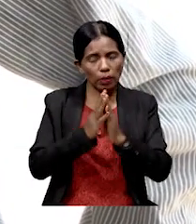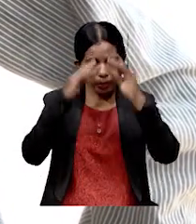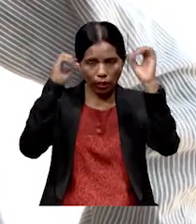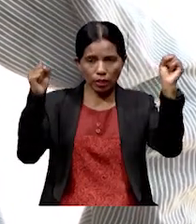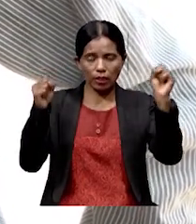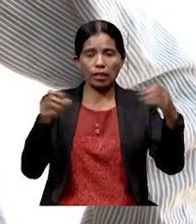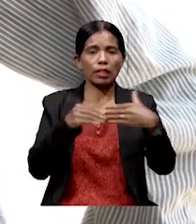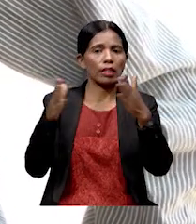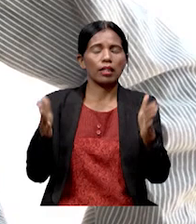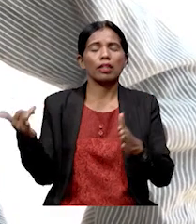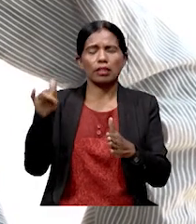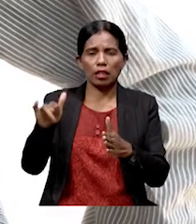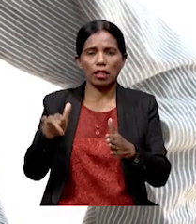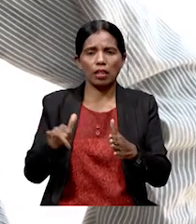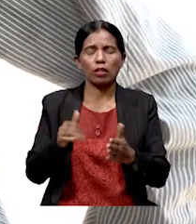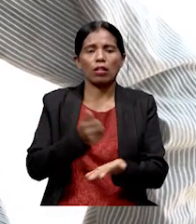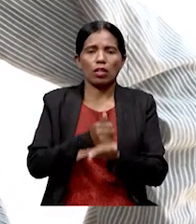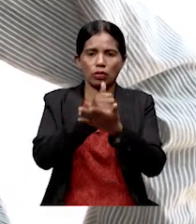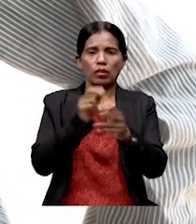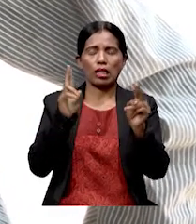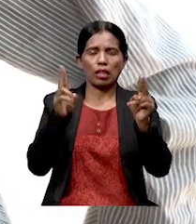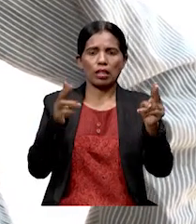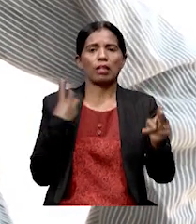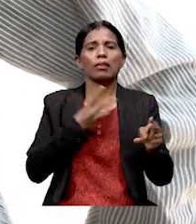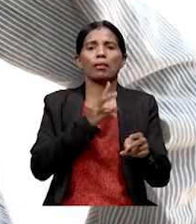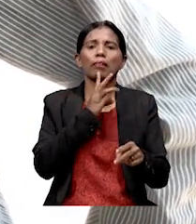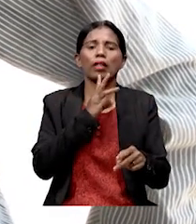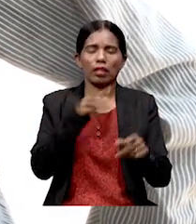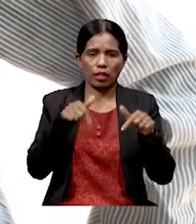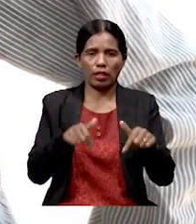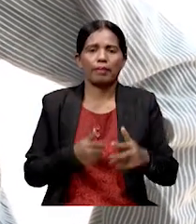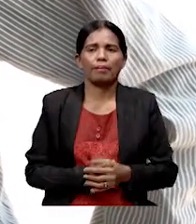beda ne am ne beda ne be ma kusi